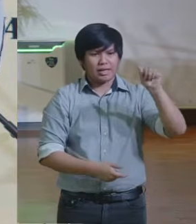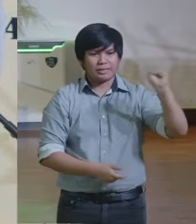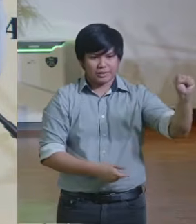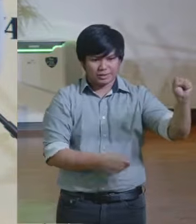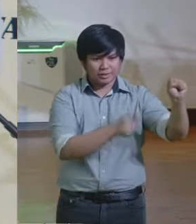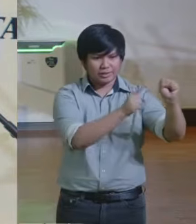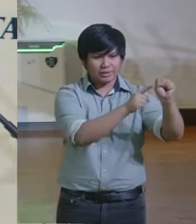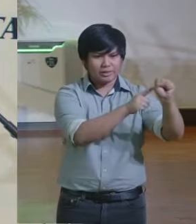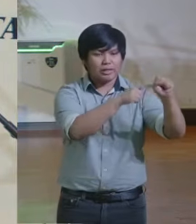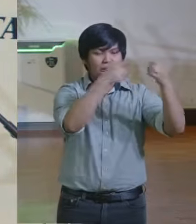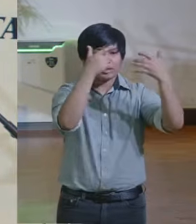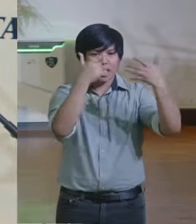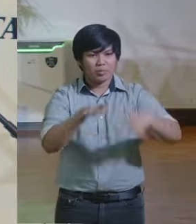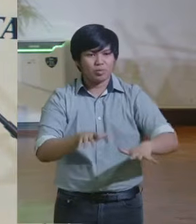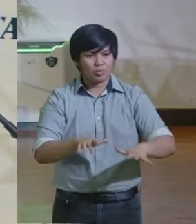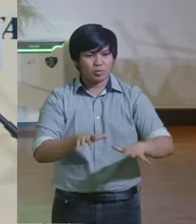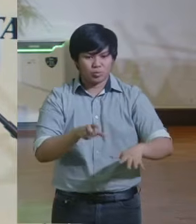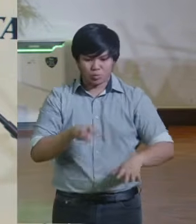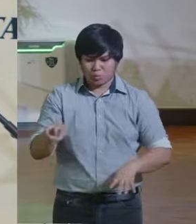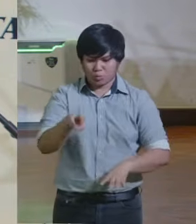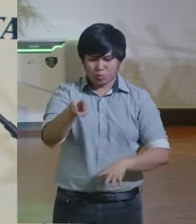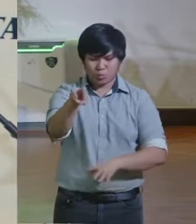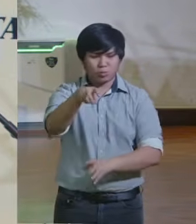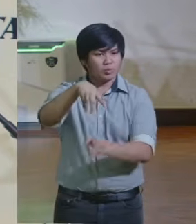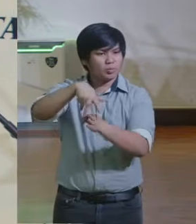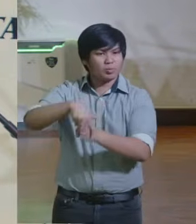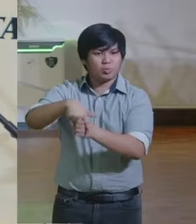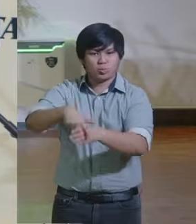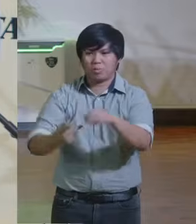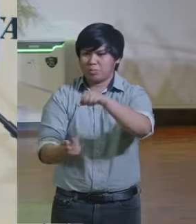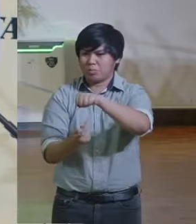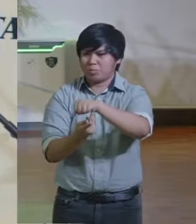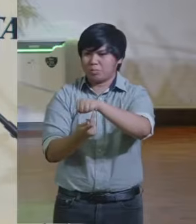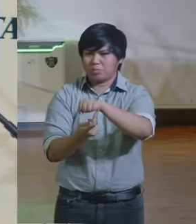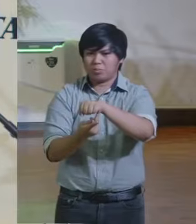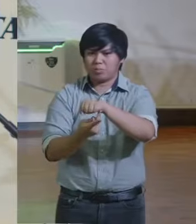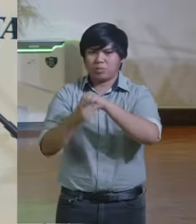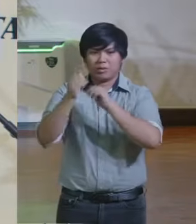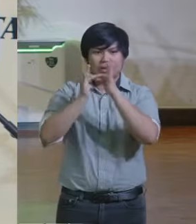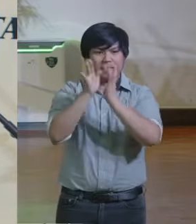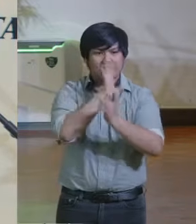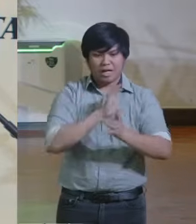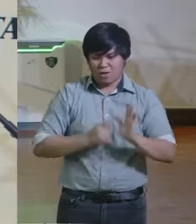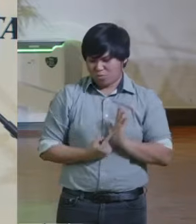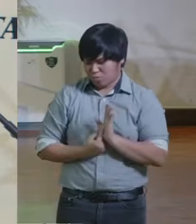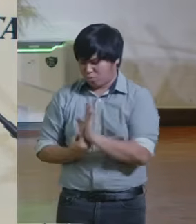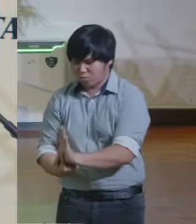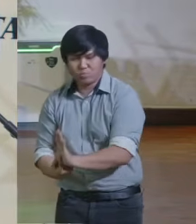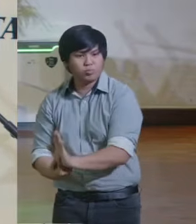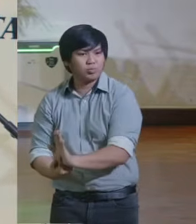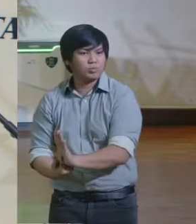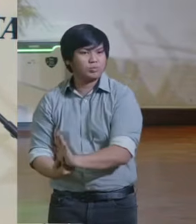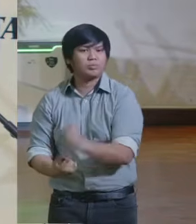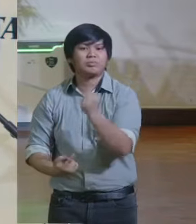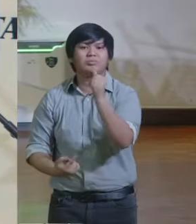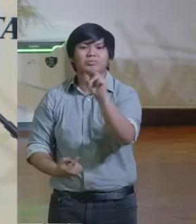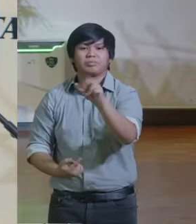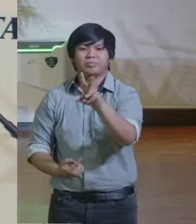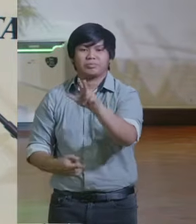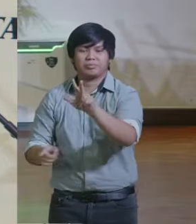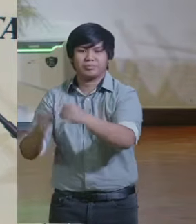Paul, 1 Corinthians 15:8. Ano ang kanilang purpose? To lay the foundation of His church.